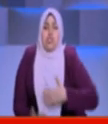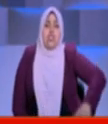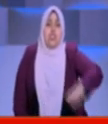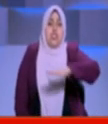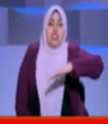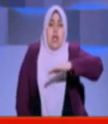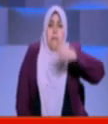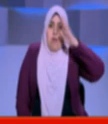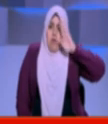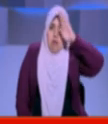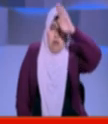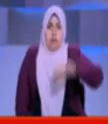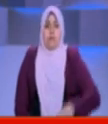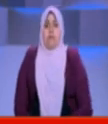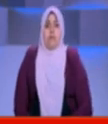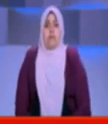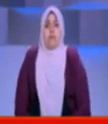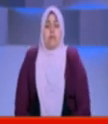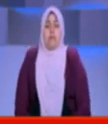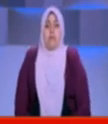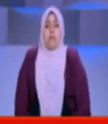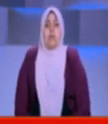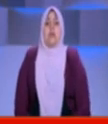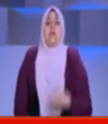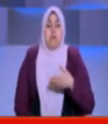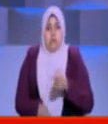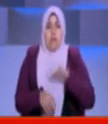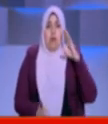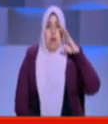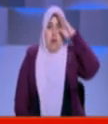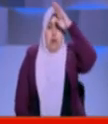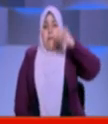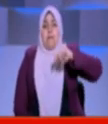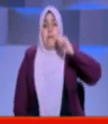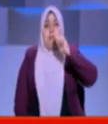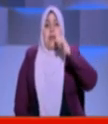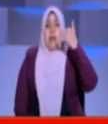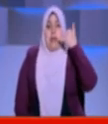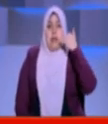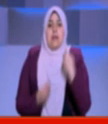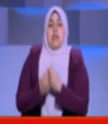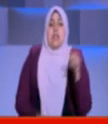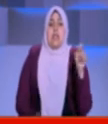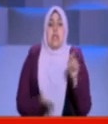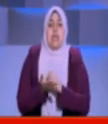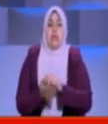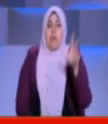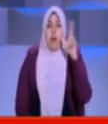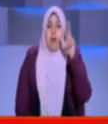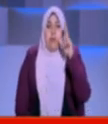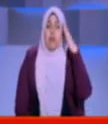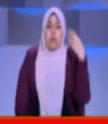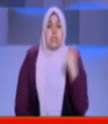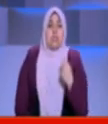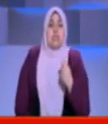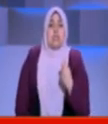التعبير الذي استخدمه. من العاصمة العراقية بغداد ينضم إلينا الأستاذ باسل الكاظمي الكاتب والمحلل السياسي العراقي. أستاذ باسل